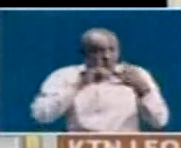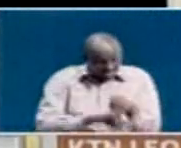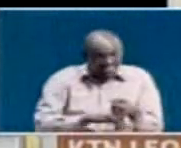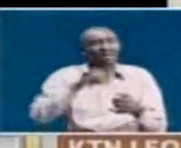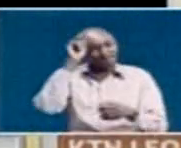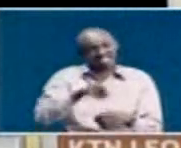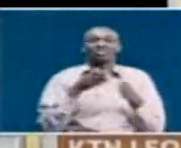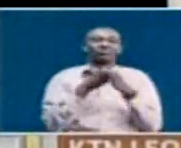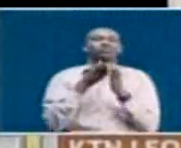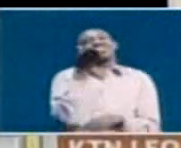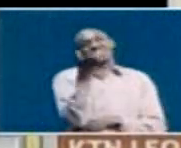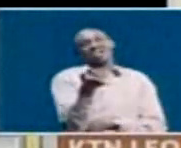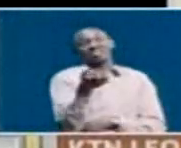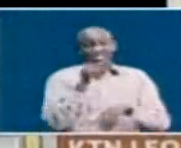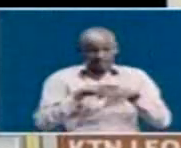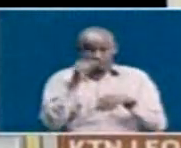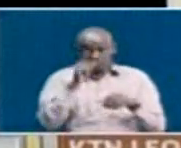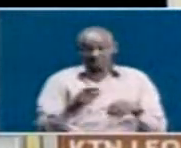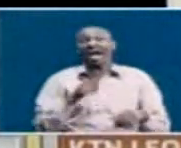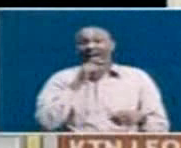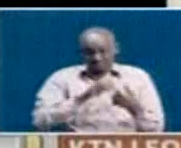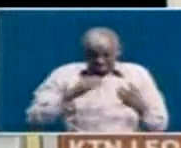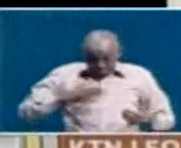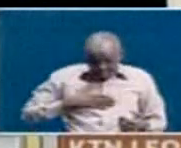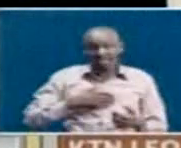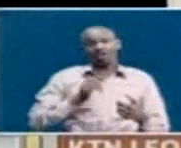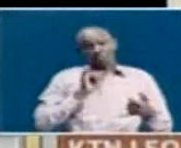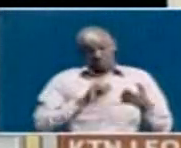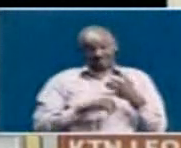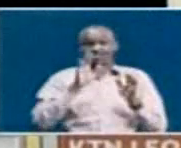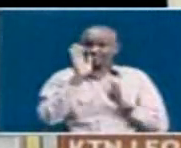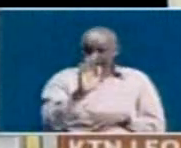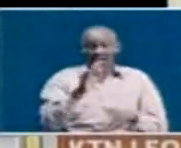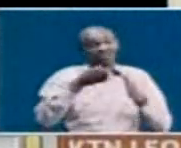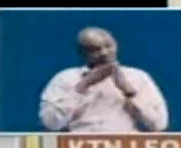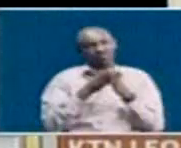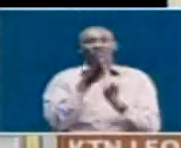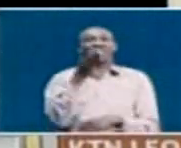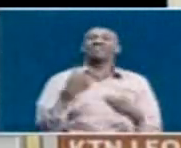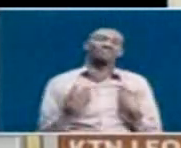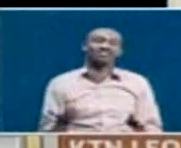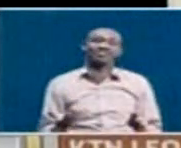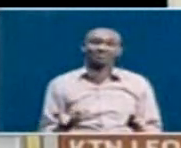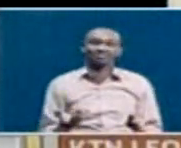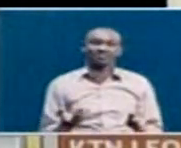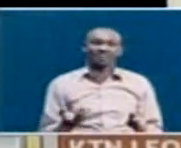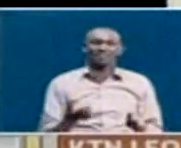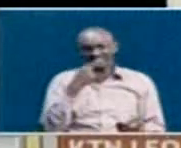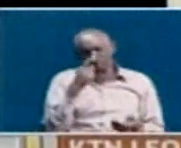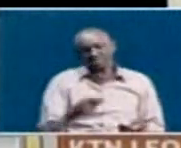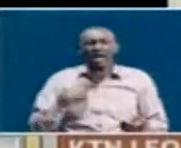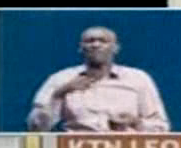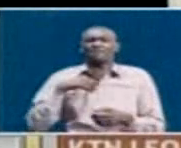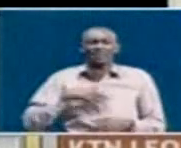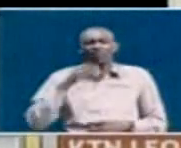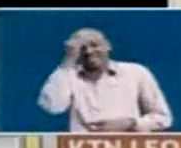mkiwa katika relationship ambayo mumesema kuwa huyu ndiye nitakayekuolewa naye na huyu ndiye atakayenioa. Ndio nasema lakini kwa nini